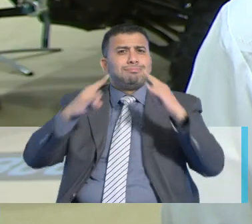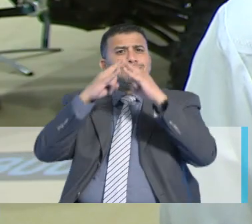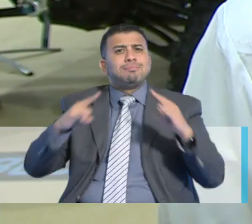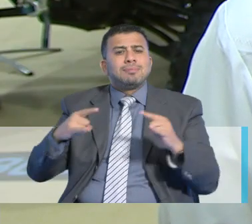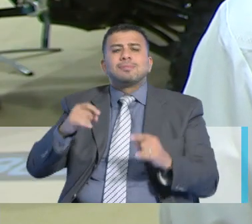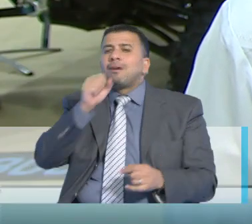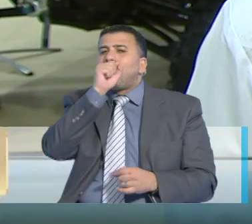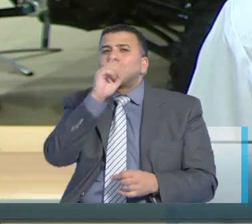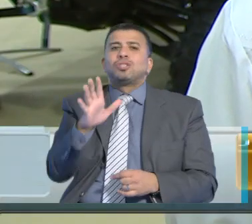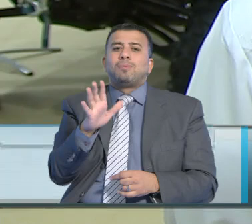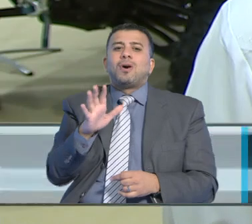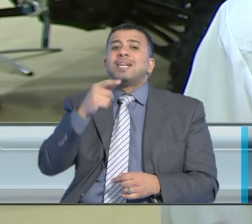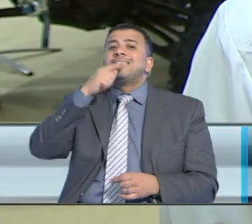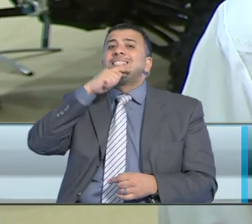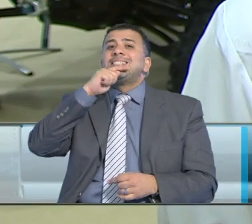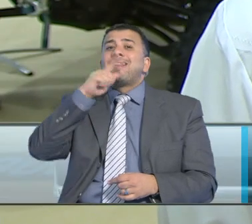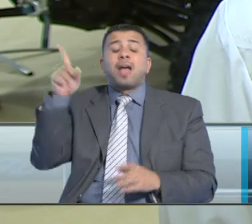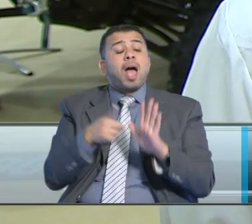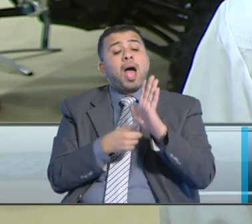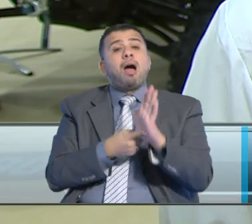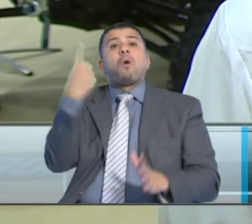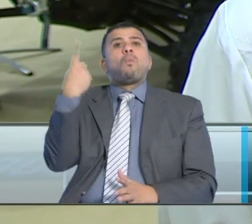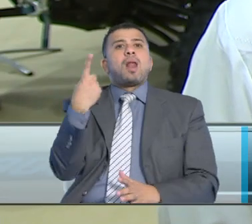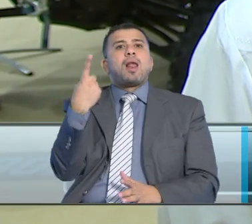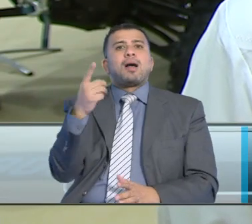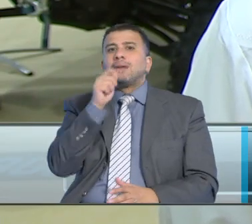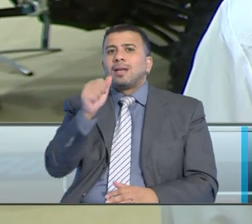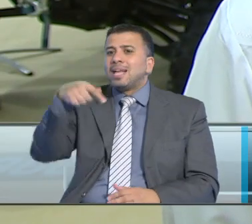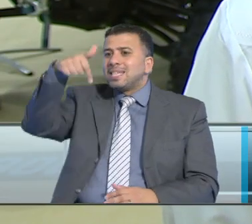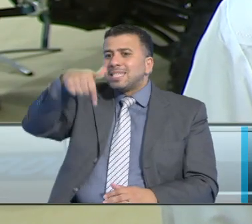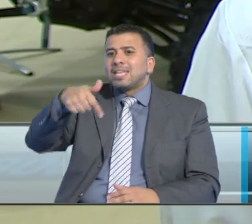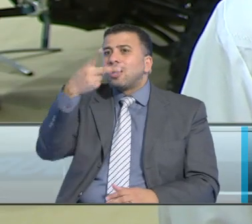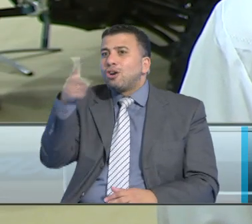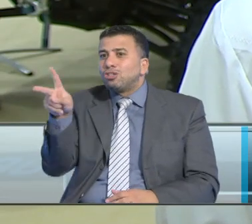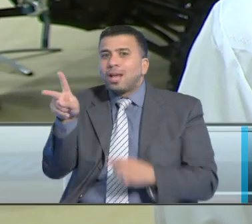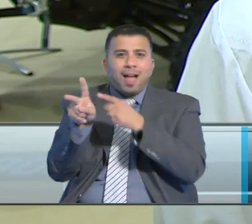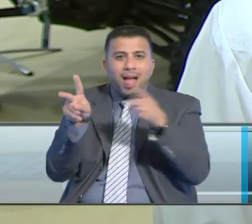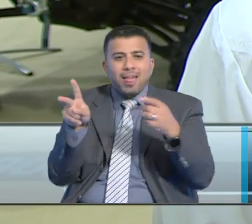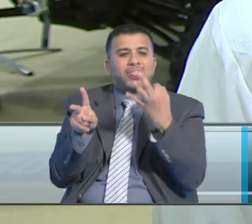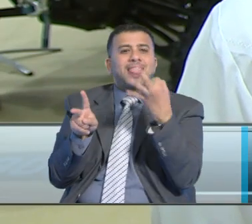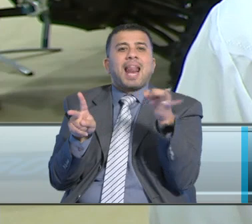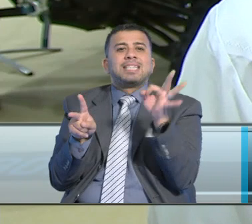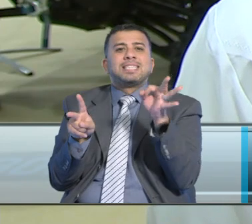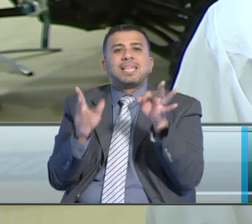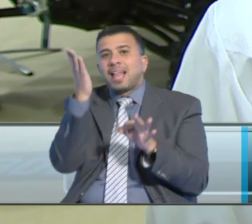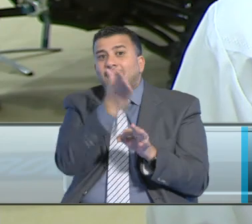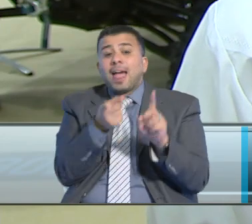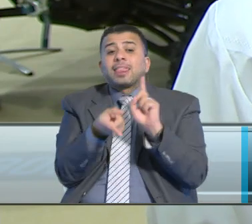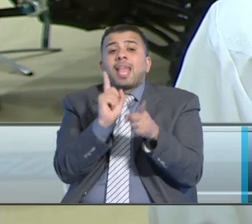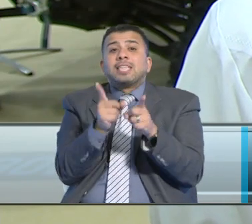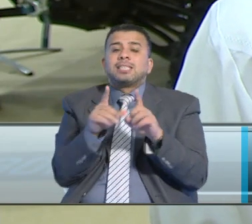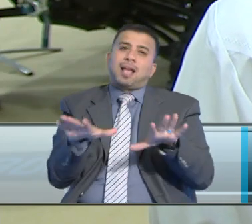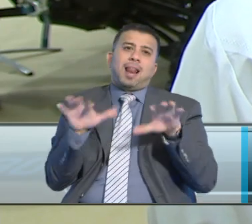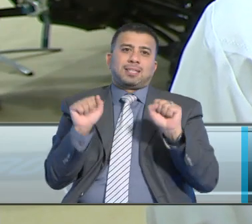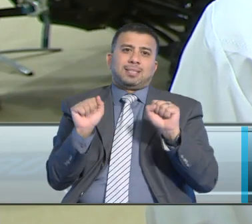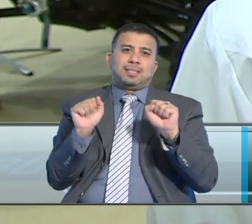مركز أكسبو الديد لأول مرة من تاريخ 26 إلى تاريخ 30 نوفمبر،